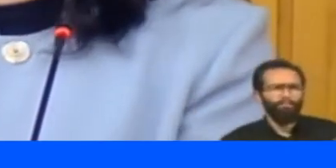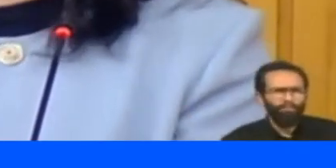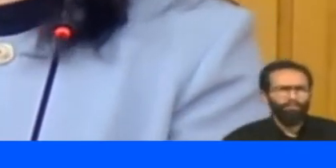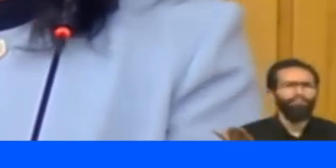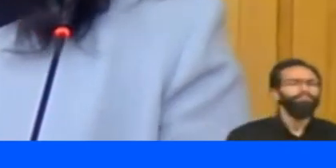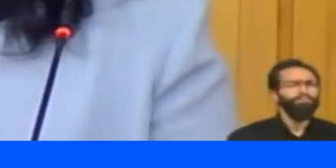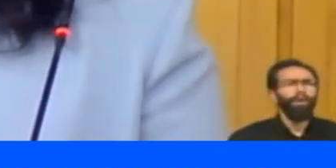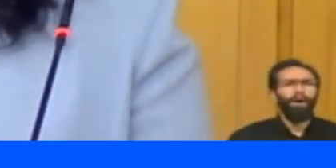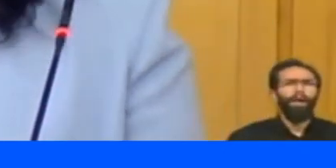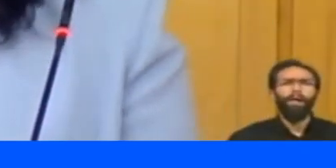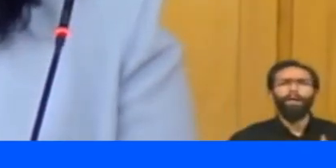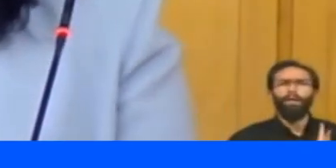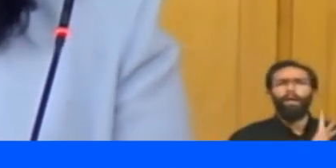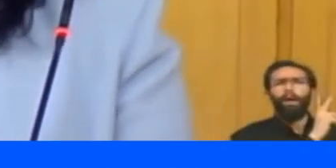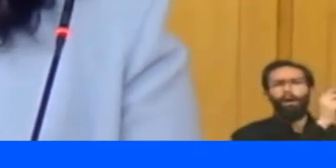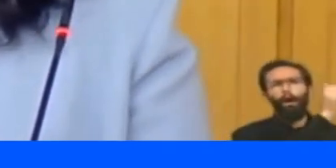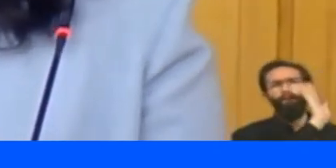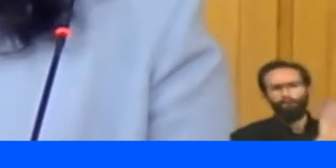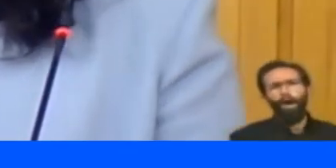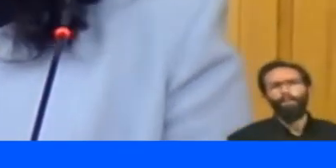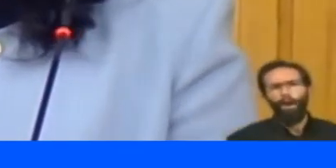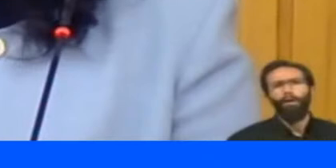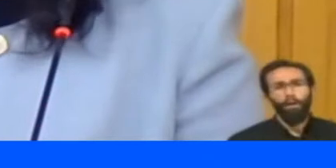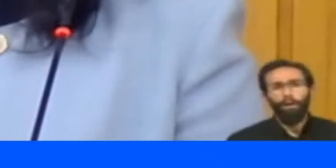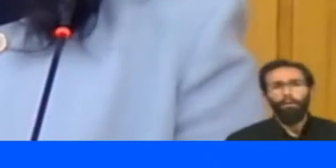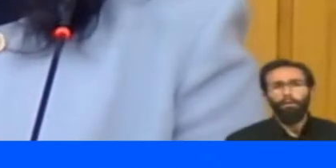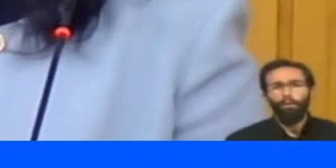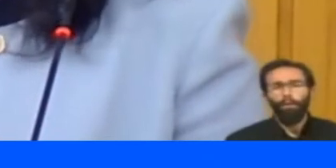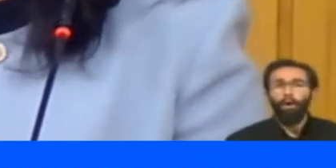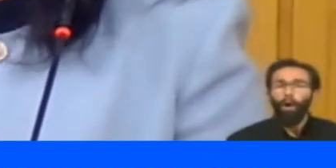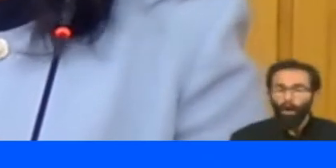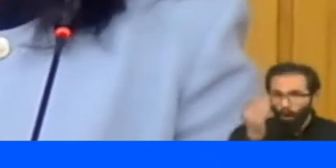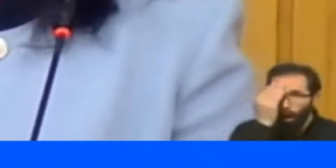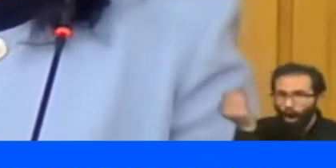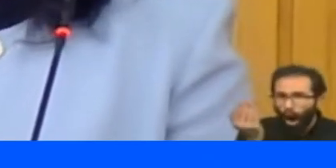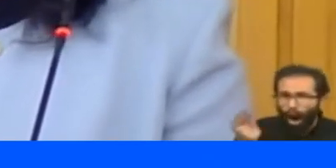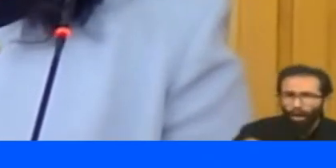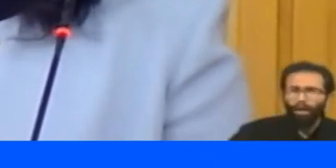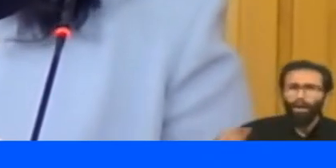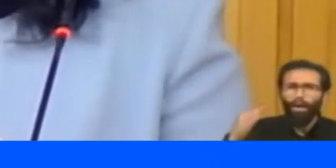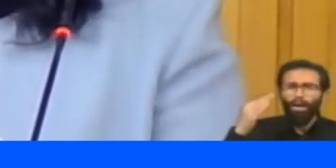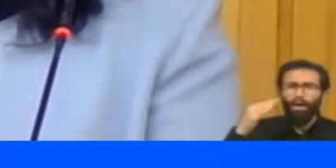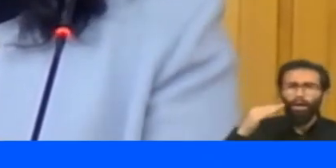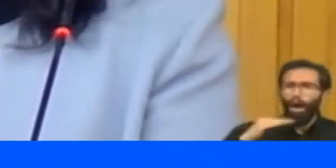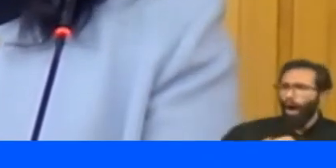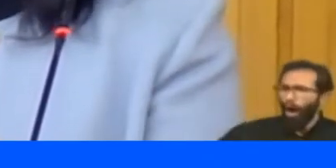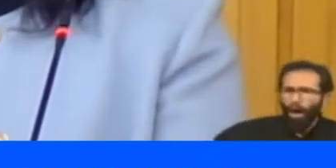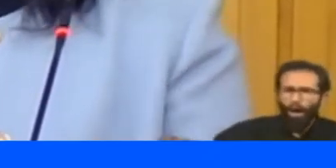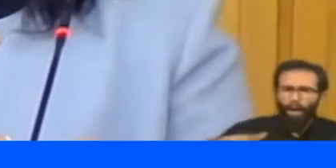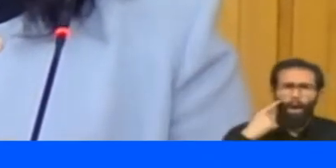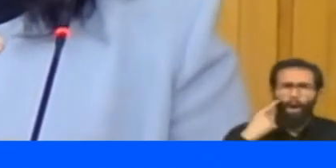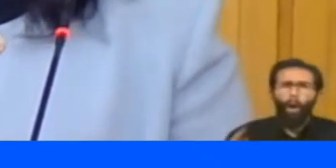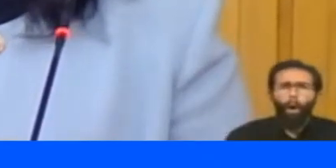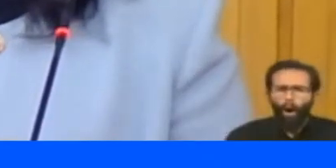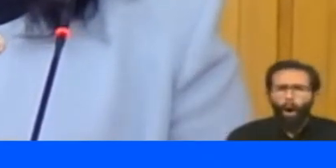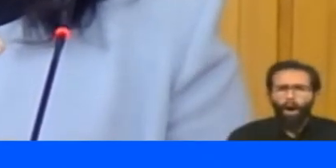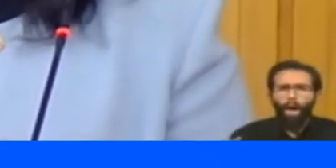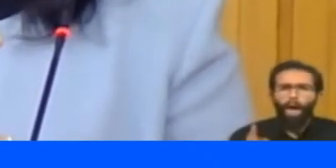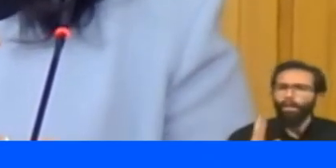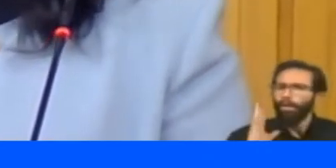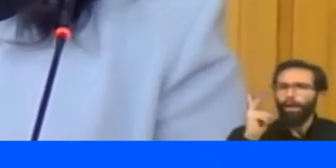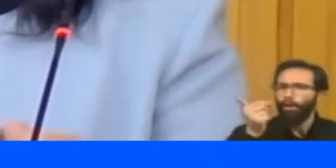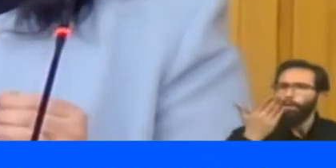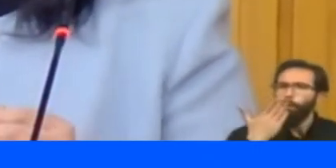esnaf için, işsiz için, yoksul için istikrar yoktur bu ülkede. Onlar için